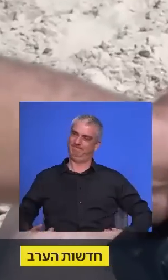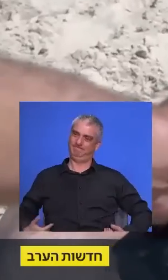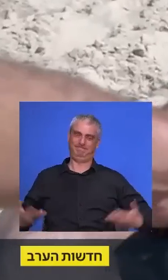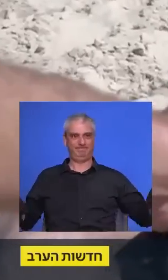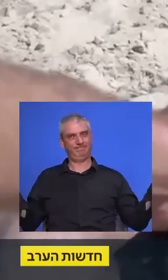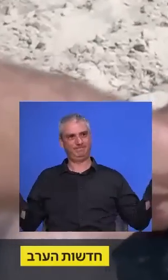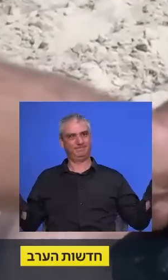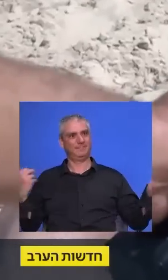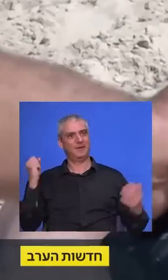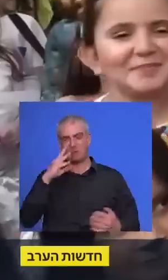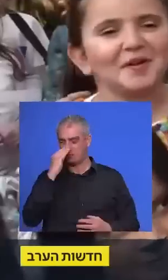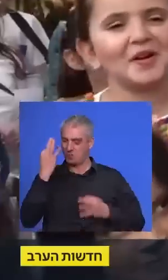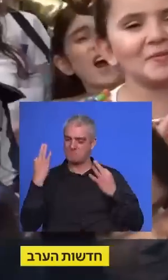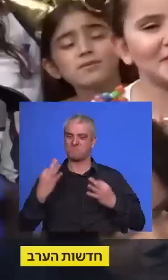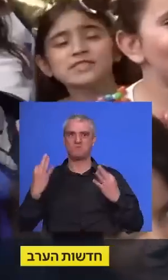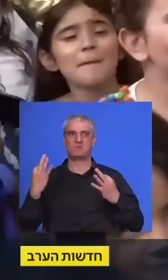בא לנו פורים בובה.